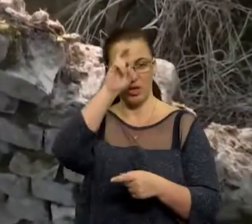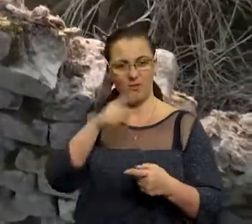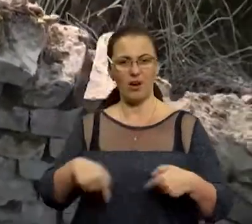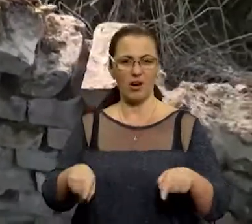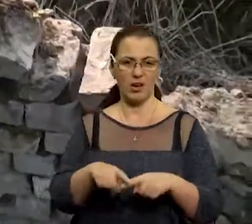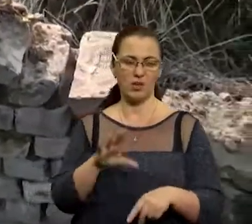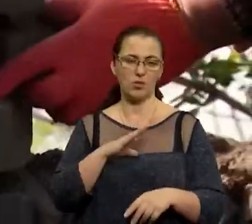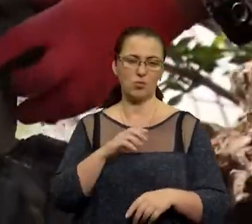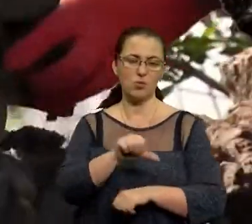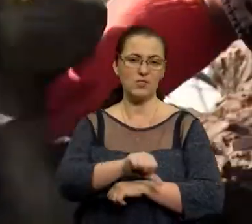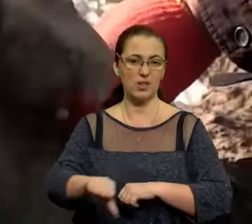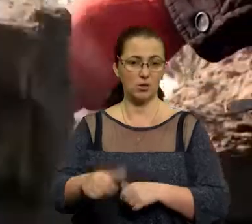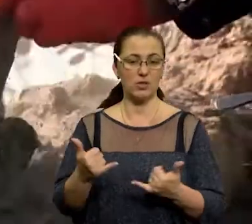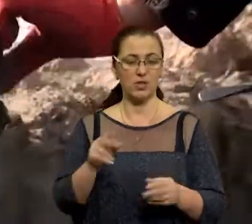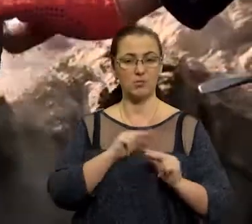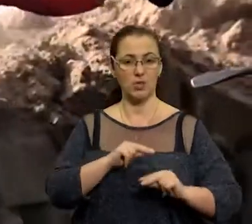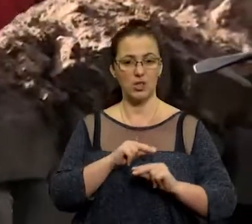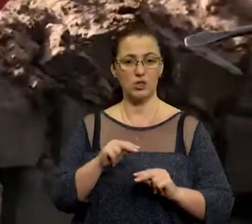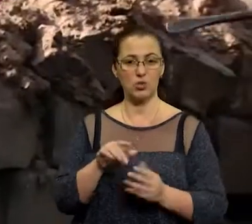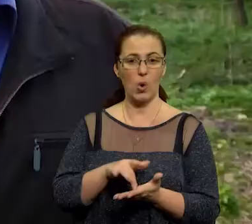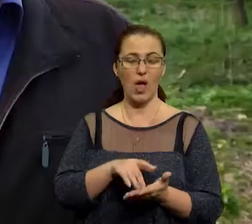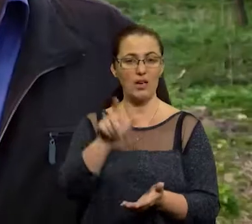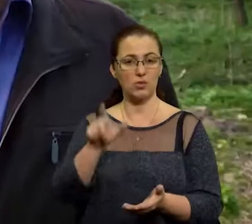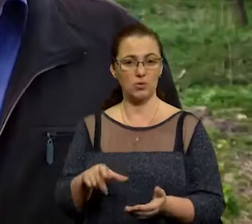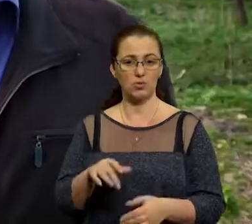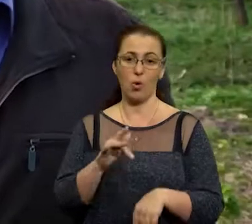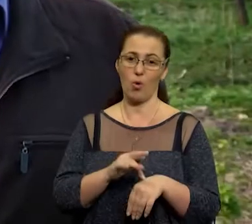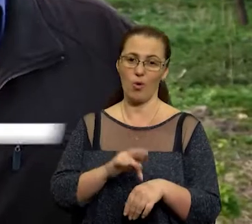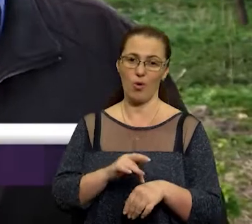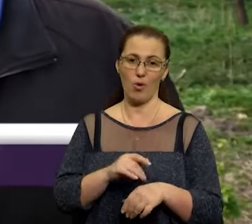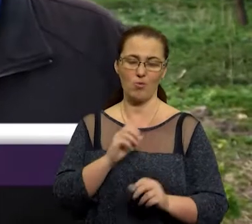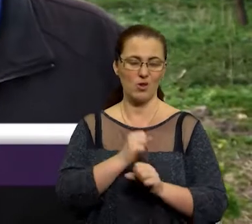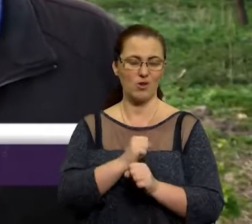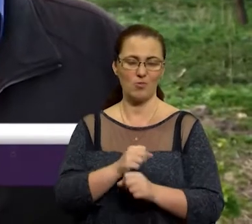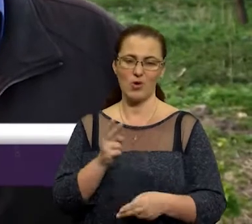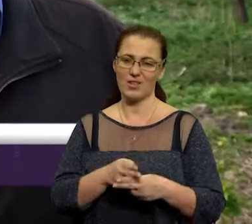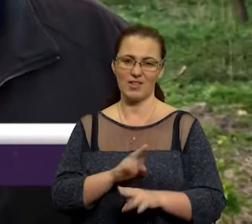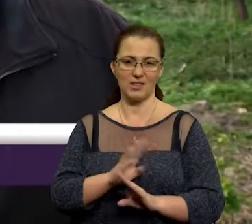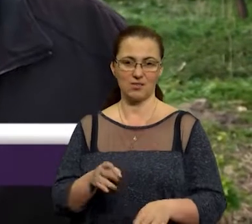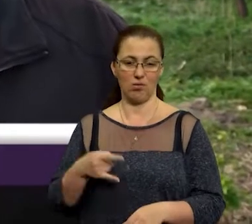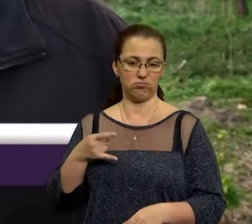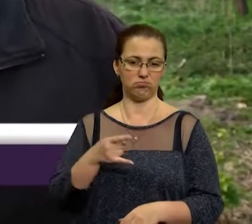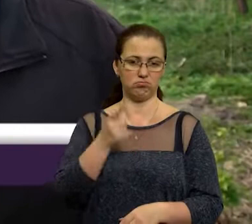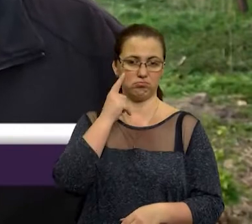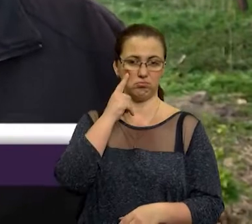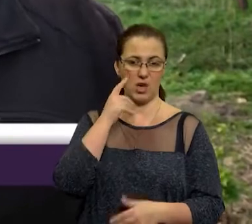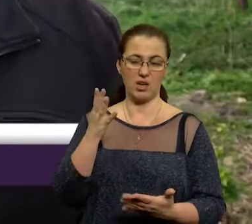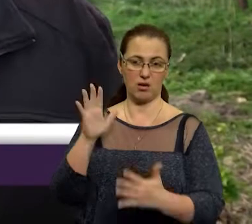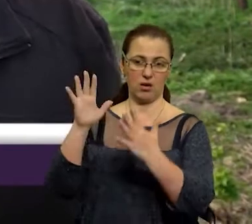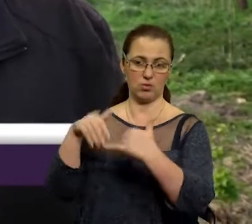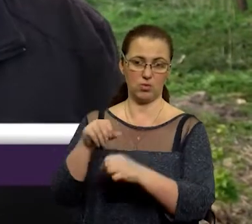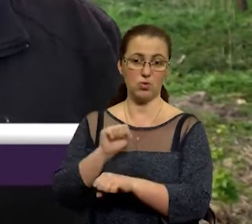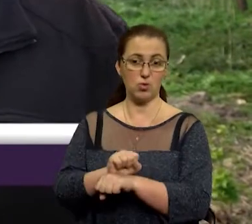працює екскурсоводом. Каже, захоплення роботі не заважає. Просто їдеш машиною, побачив біля дороги щось, якісь руїни.